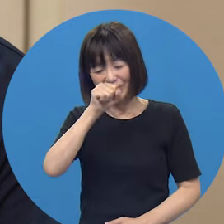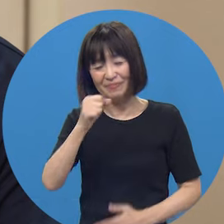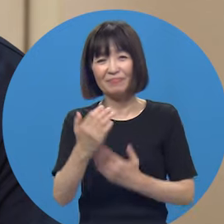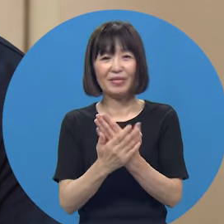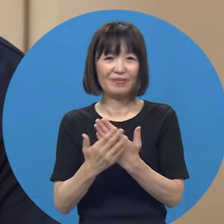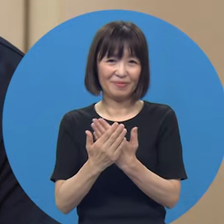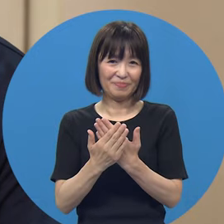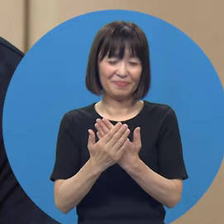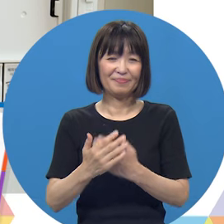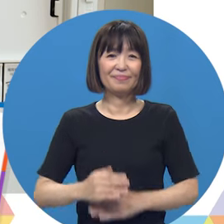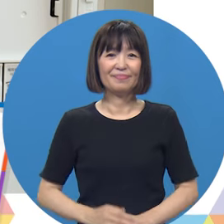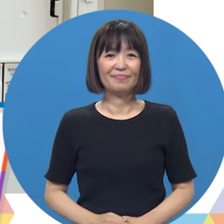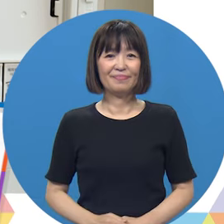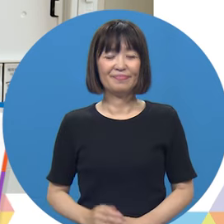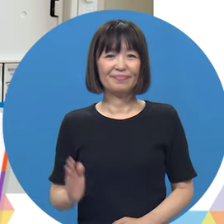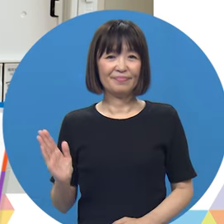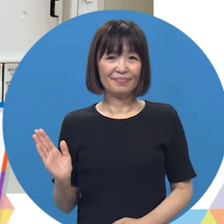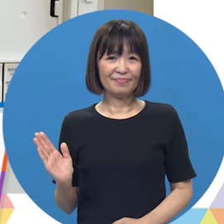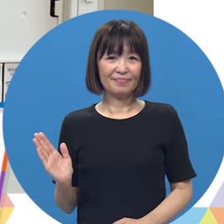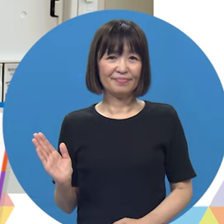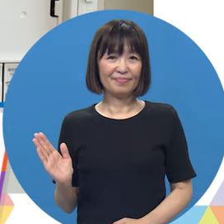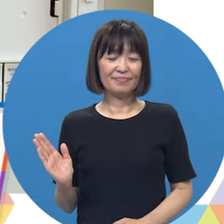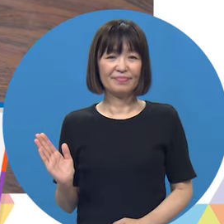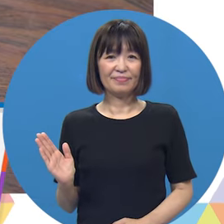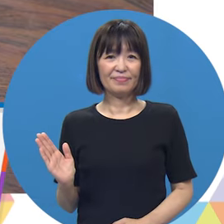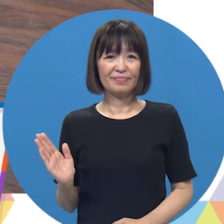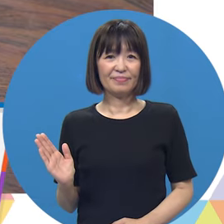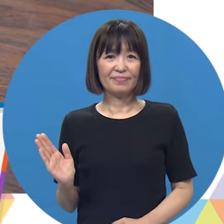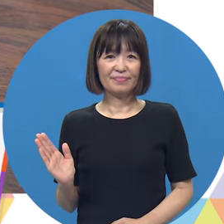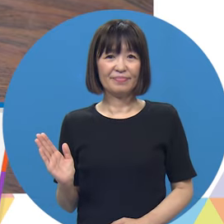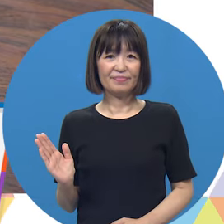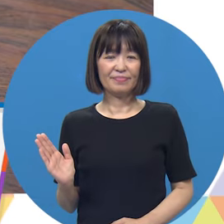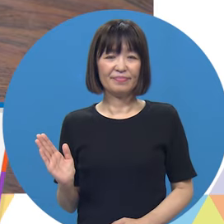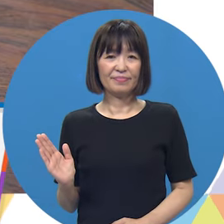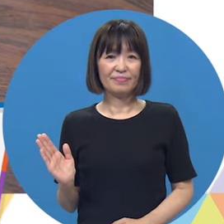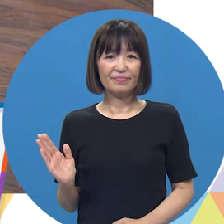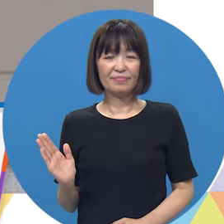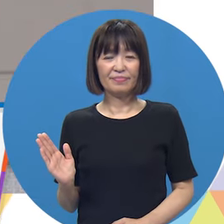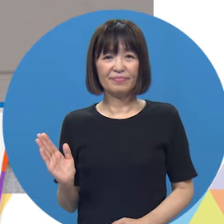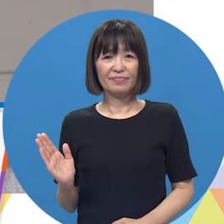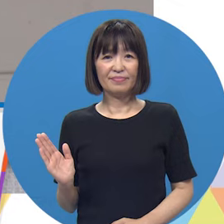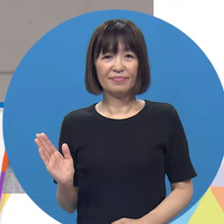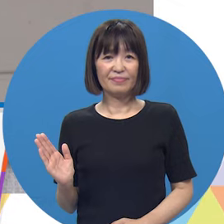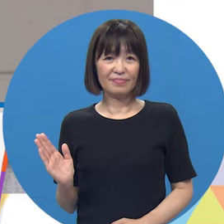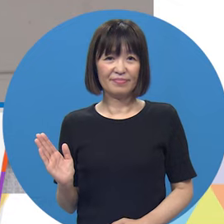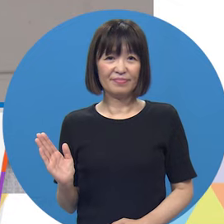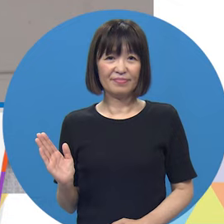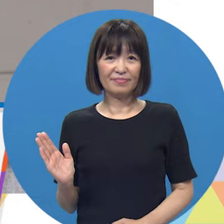。 気になる 目的に合わせた選択を。